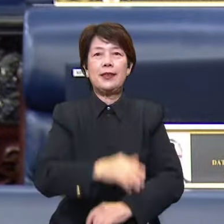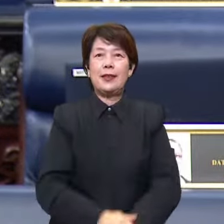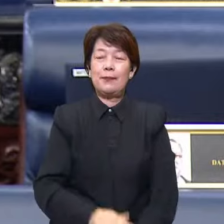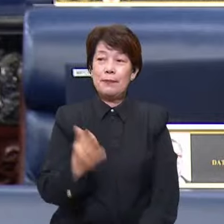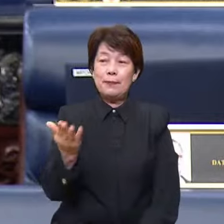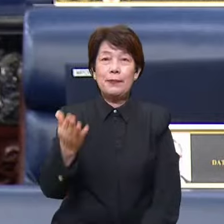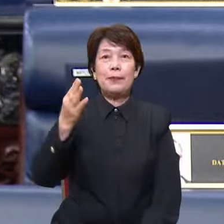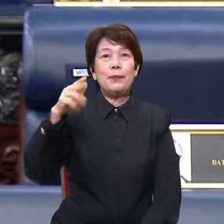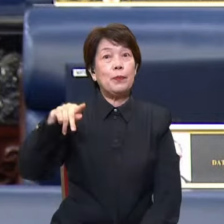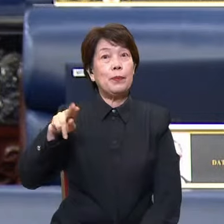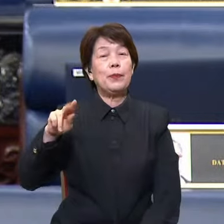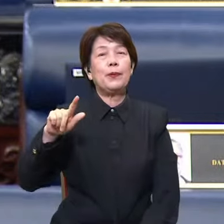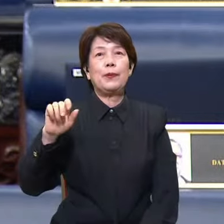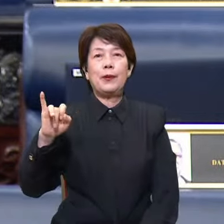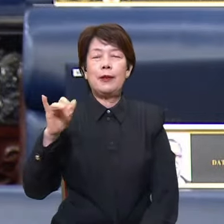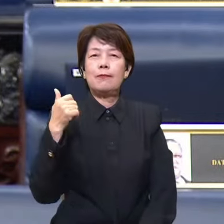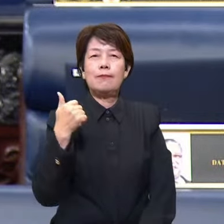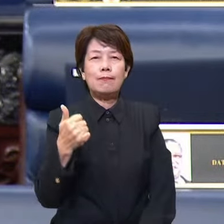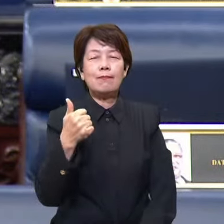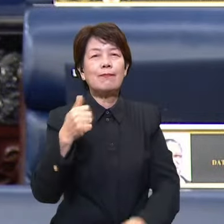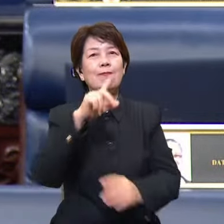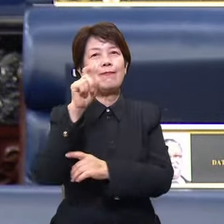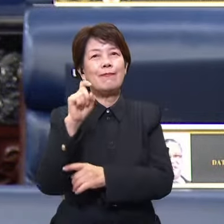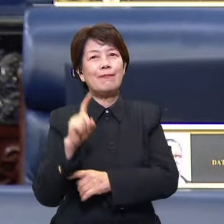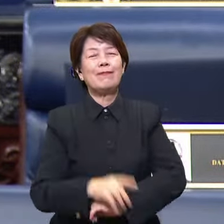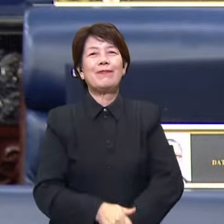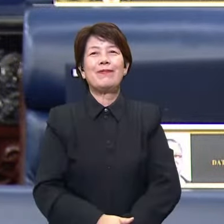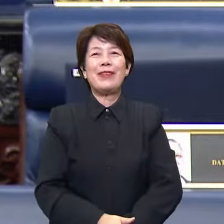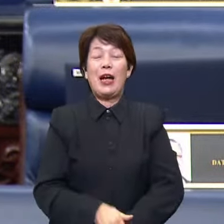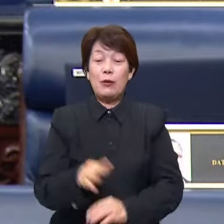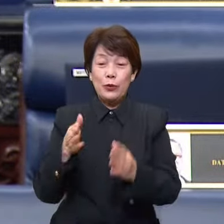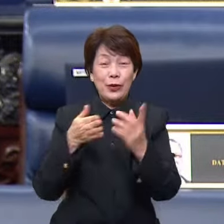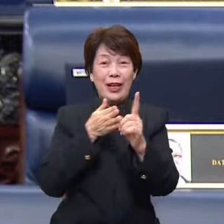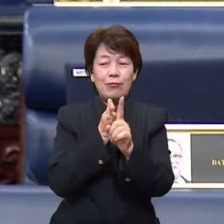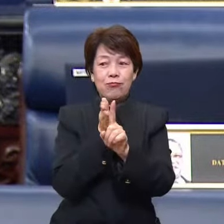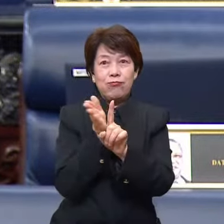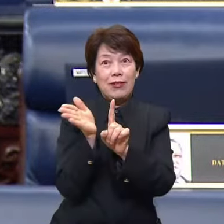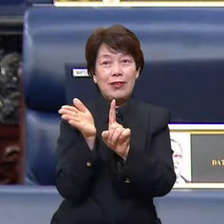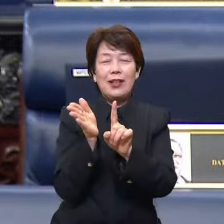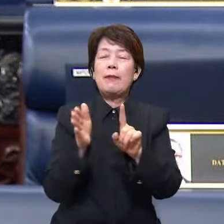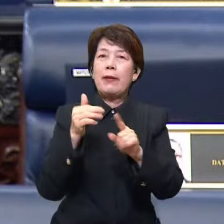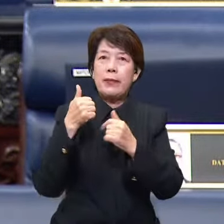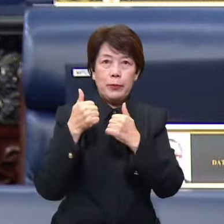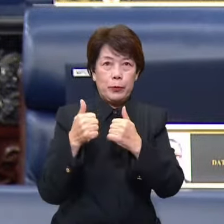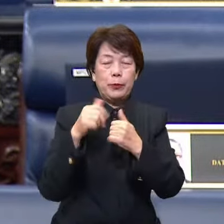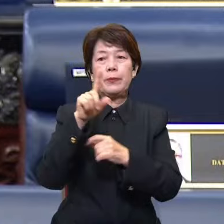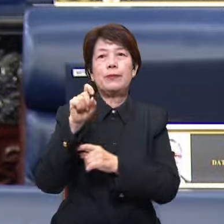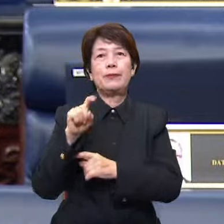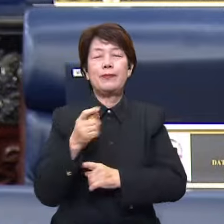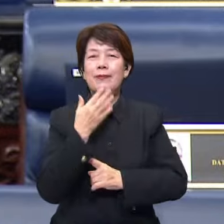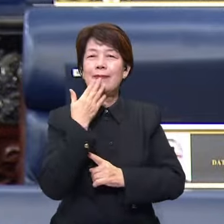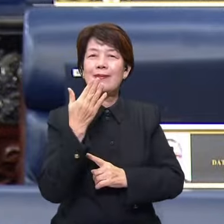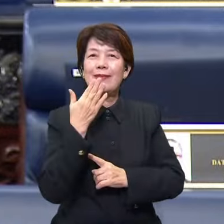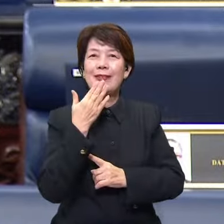sangat baik soalan walaupun agak sikit lari tapi masih lagi dalam hal persiapan keuangan negara,